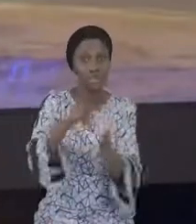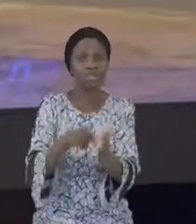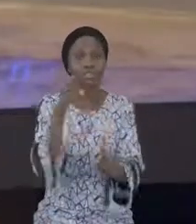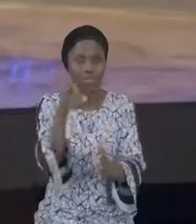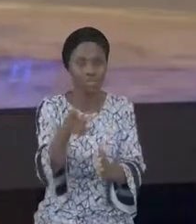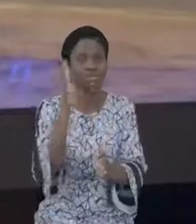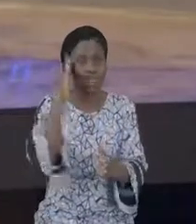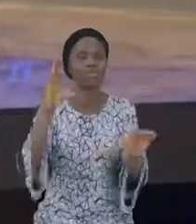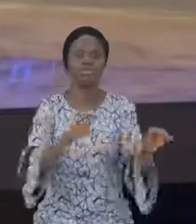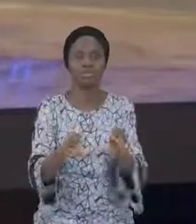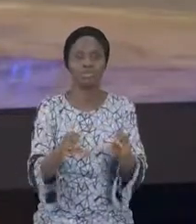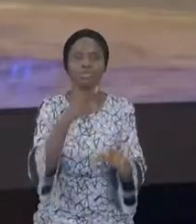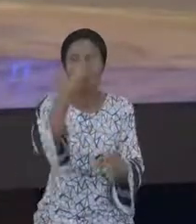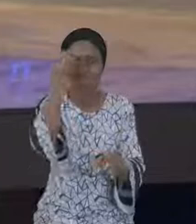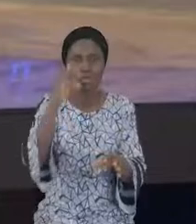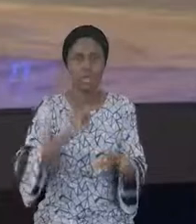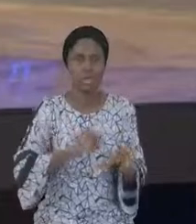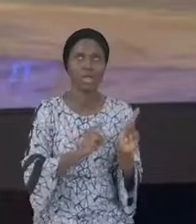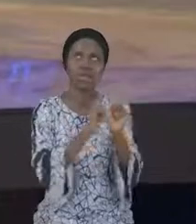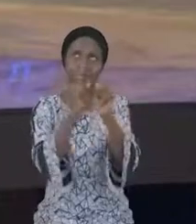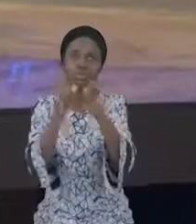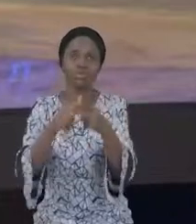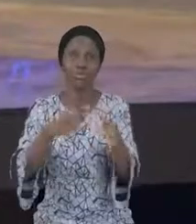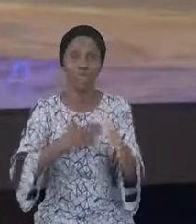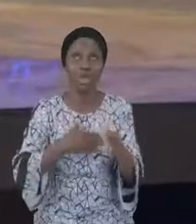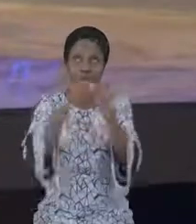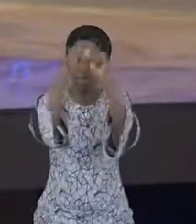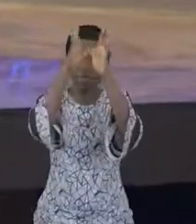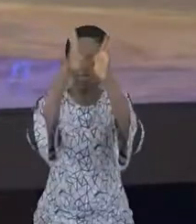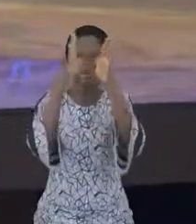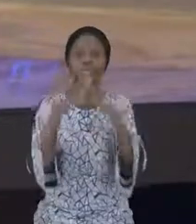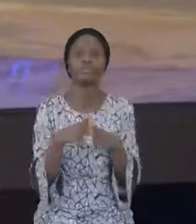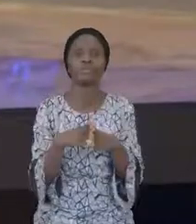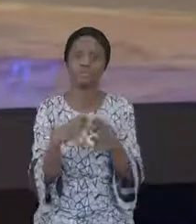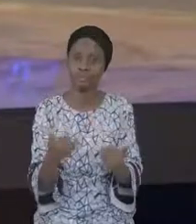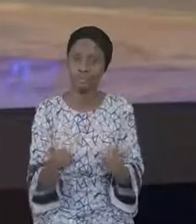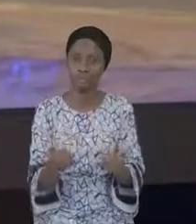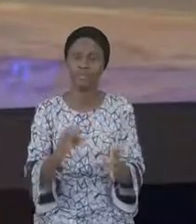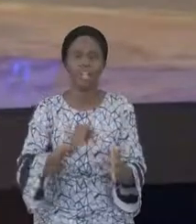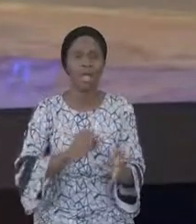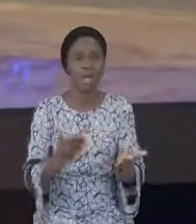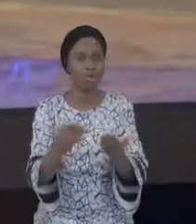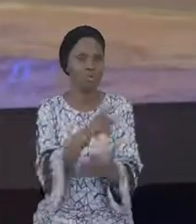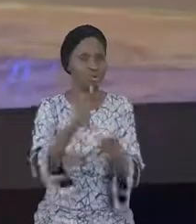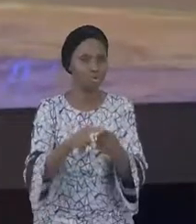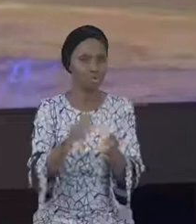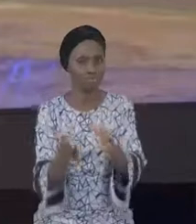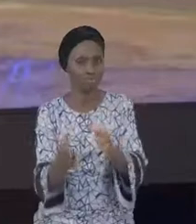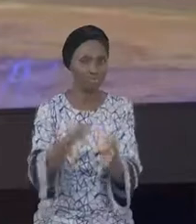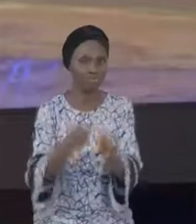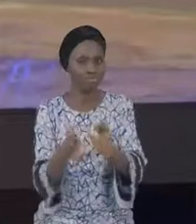fais, because vous en ferez de plus grandes parce Father. Que je m'en vais au Père. Now, I want you to compare je veux que